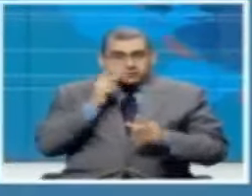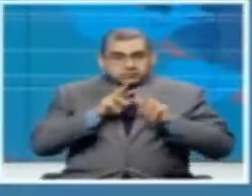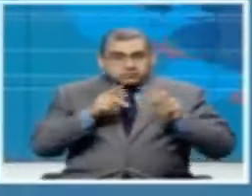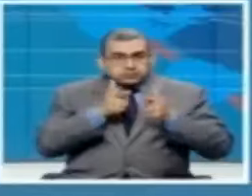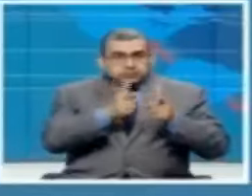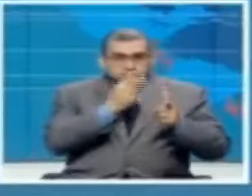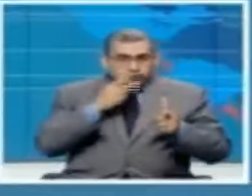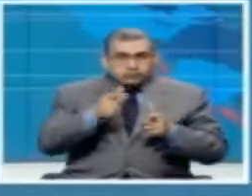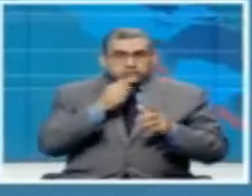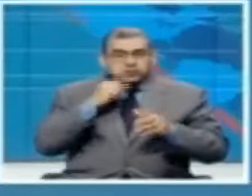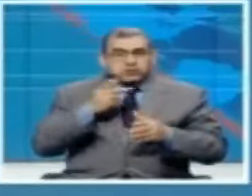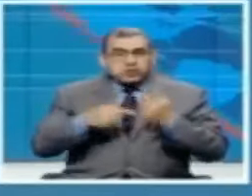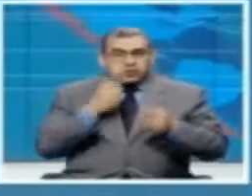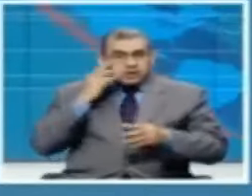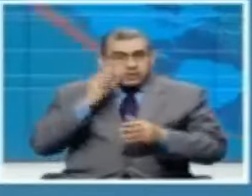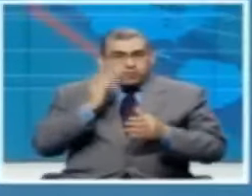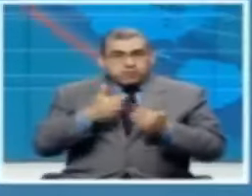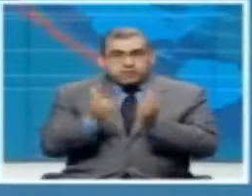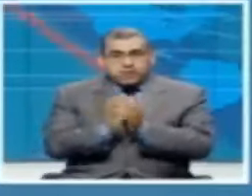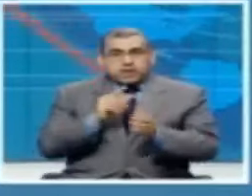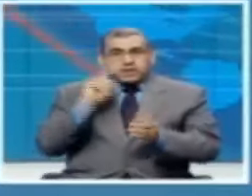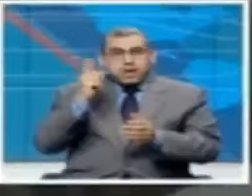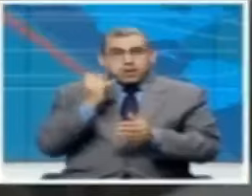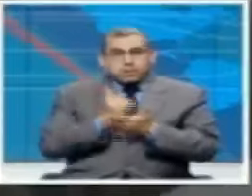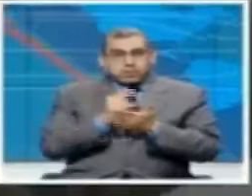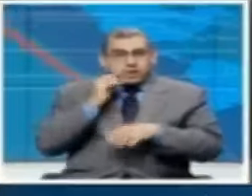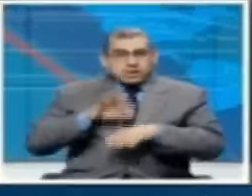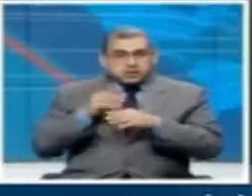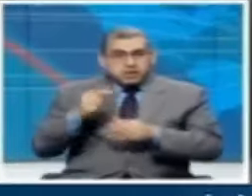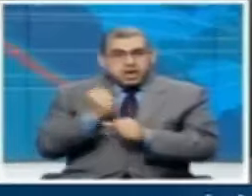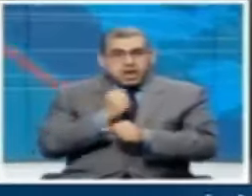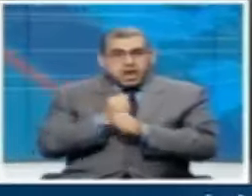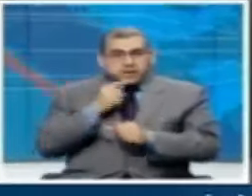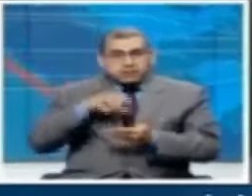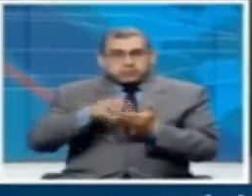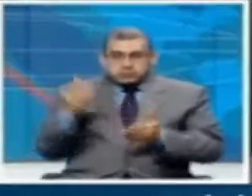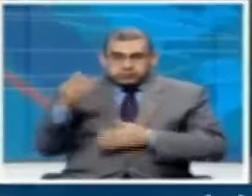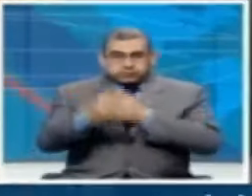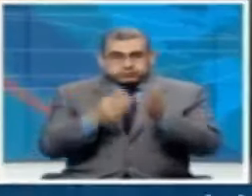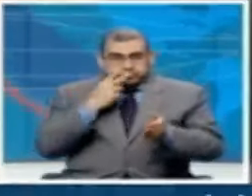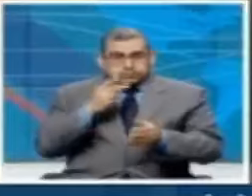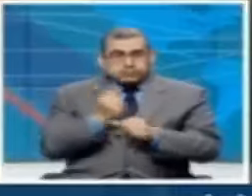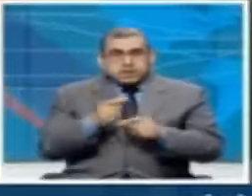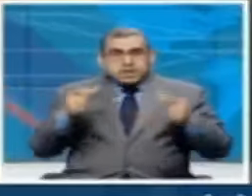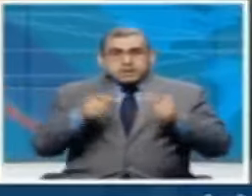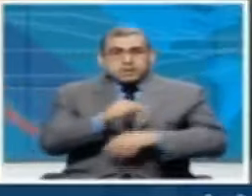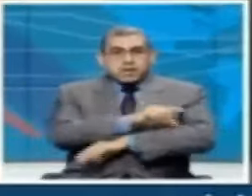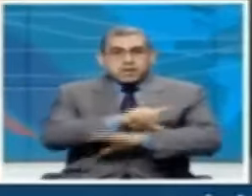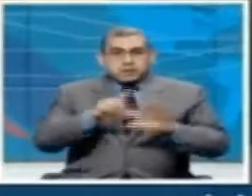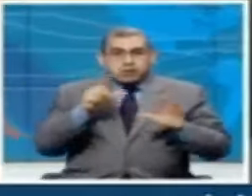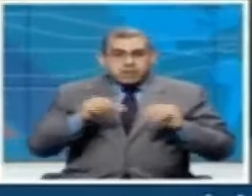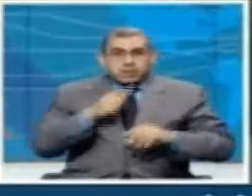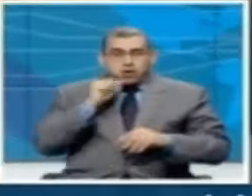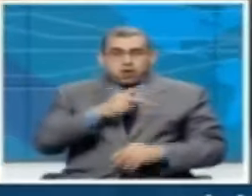الاحداث وكذلك سماح للمنظمات الدوليه والانسانيه بالعمل في القطاع وخلال الاجتماع الاسبوعي للحكومه